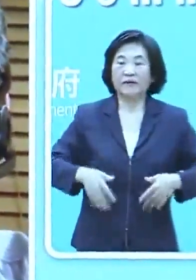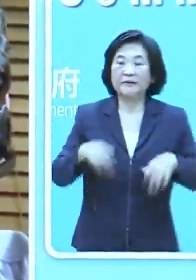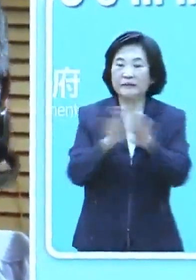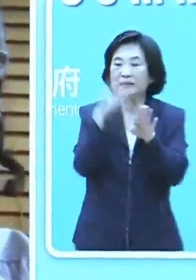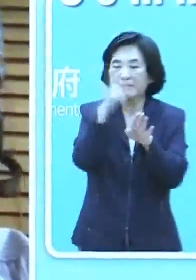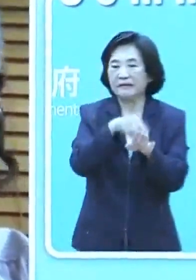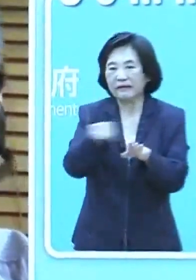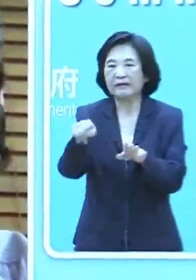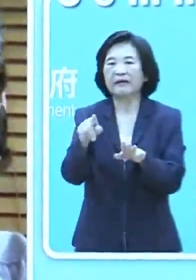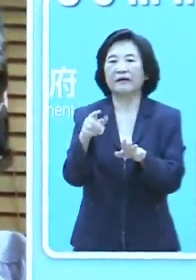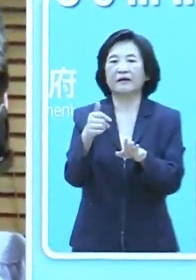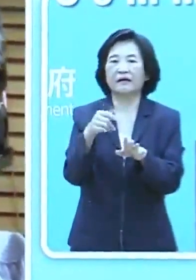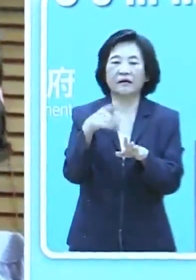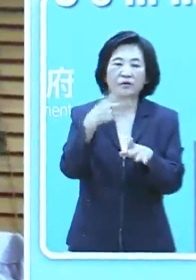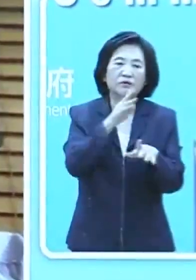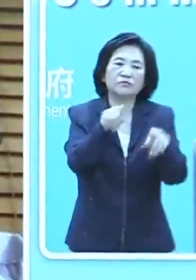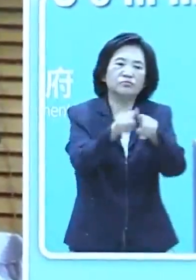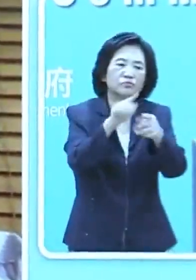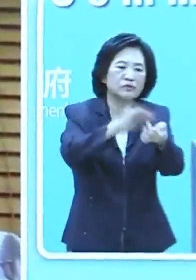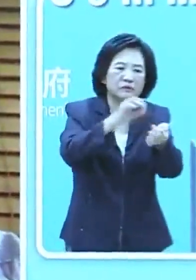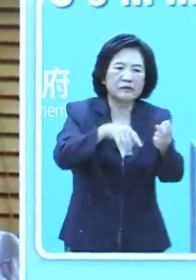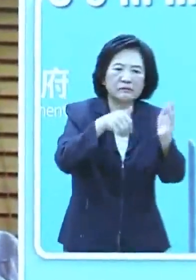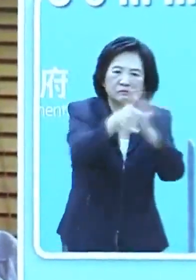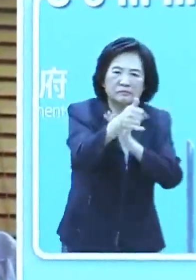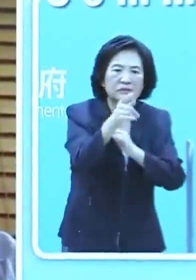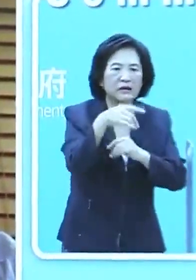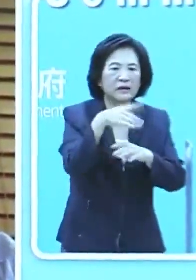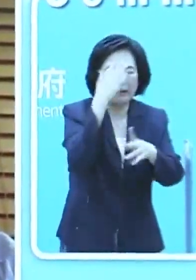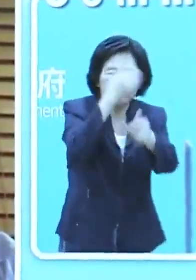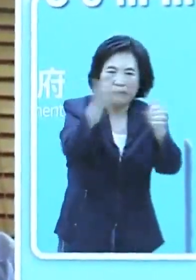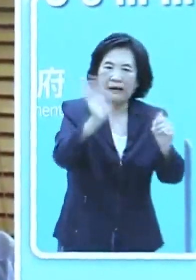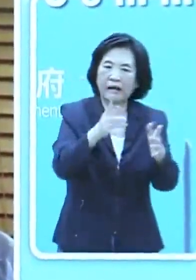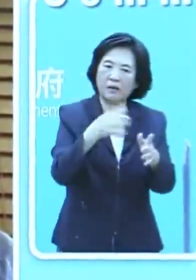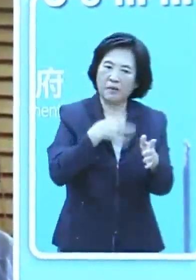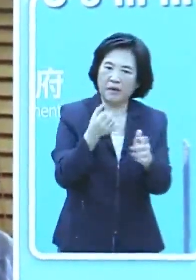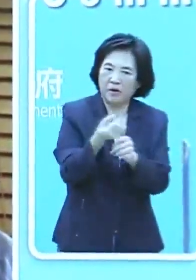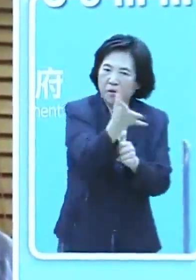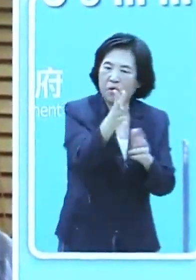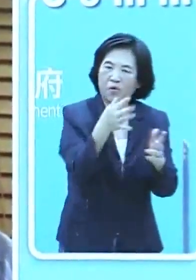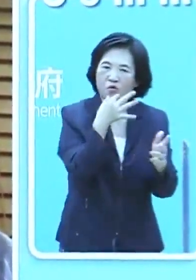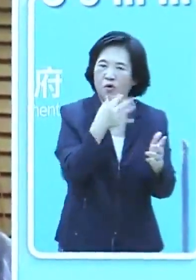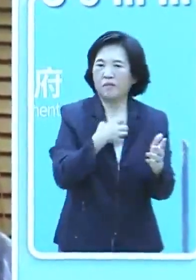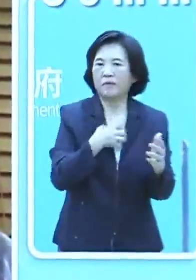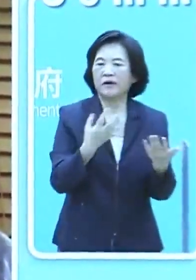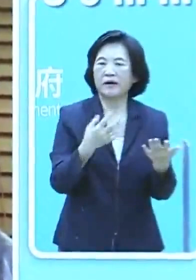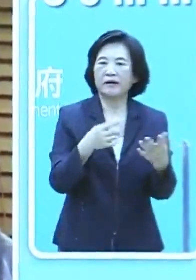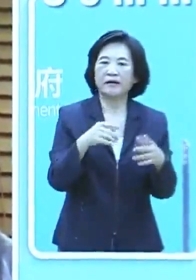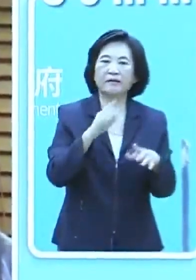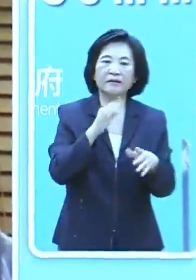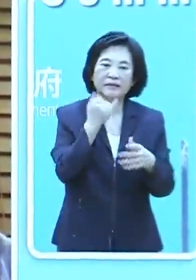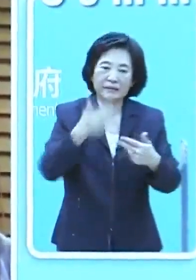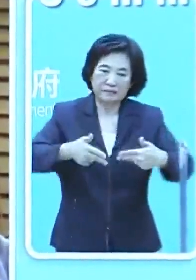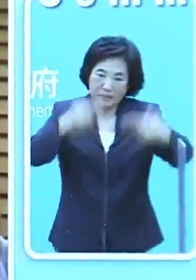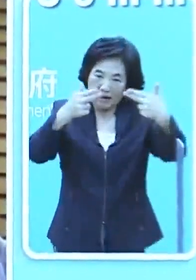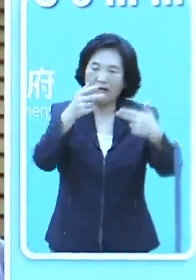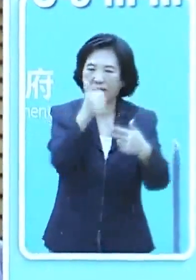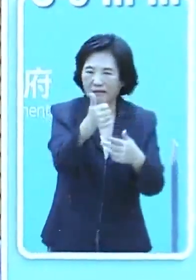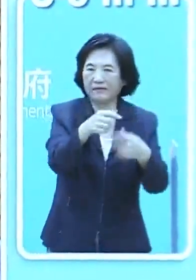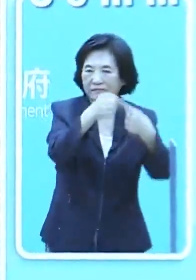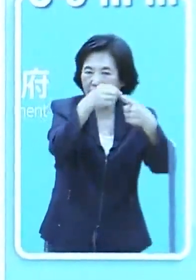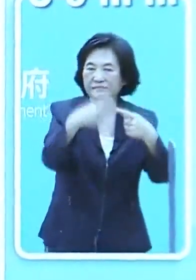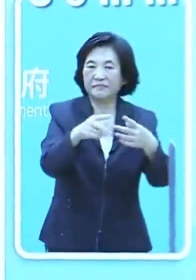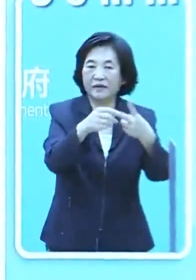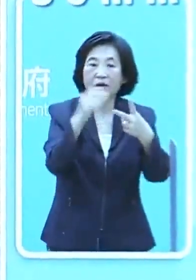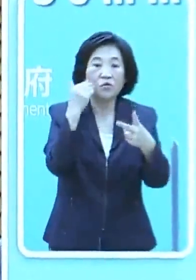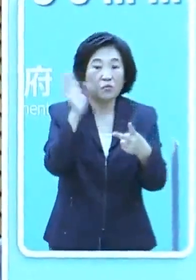随便跑到诊所去看，为什么？你不要现在传染别人，好不好？所以应该这样哦，原则上可以通信诊疗，通信诊疗，那不然就叫